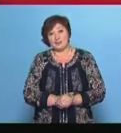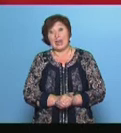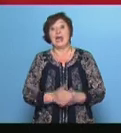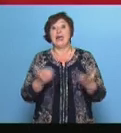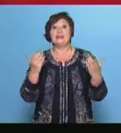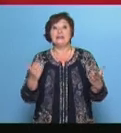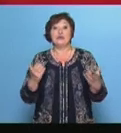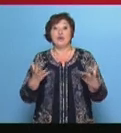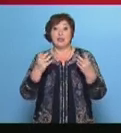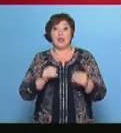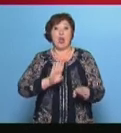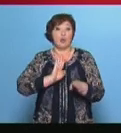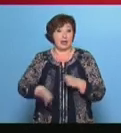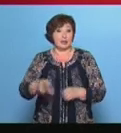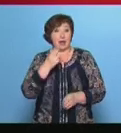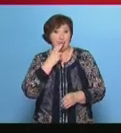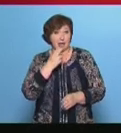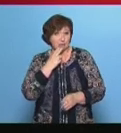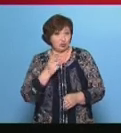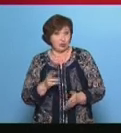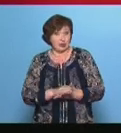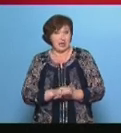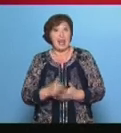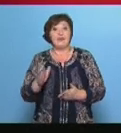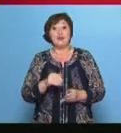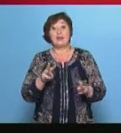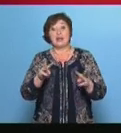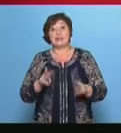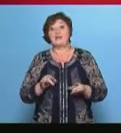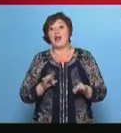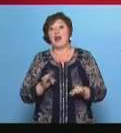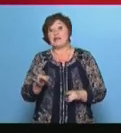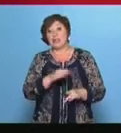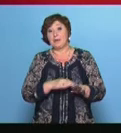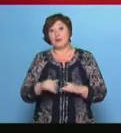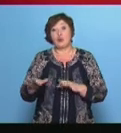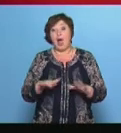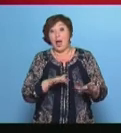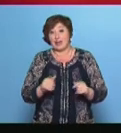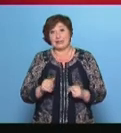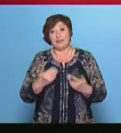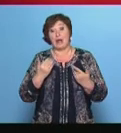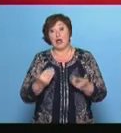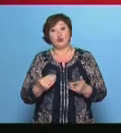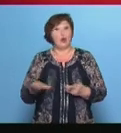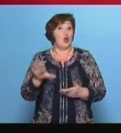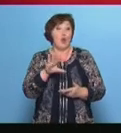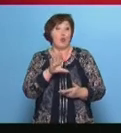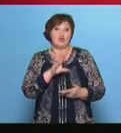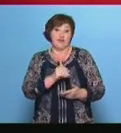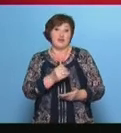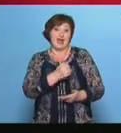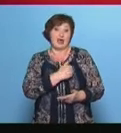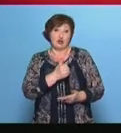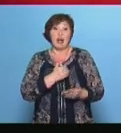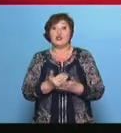Сегодня день отказа от табака. Медики с самого утра заступают на дежурство. Акции пройдут на многих крупных предприятиях республики. А